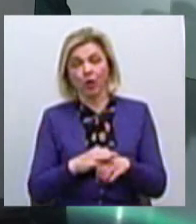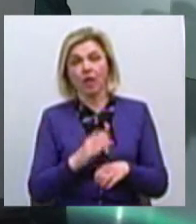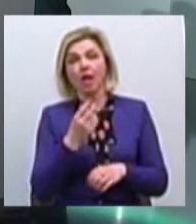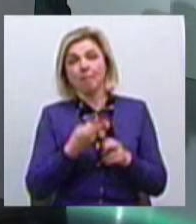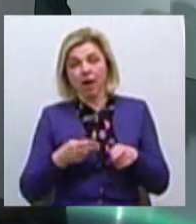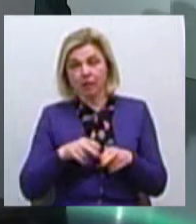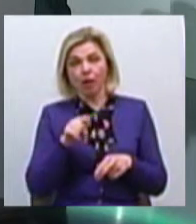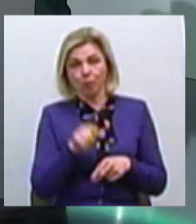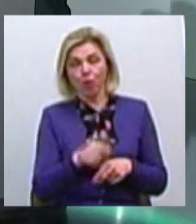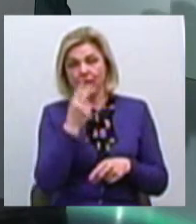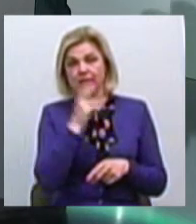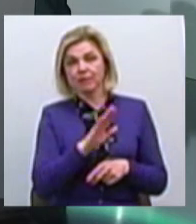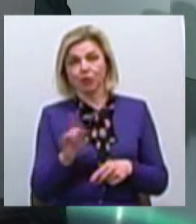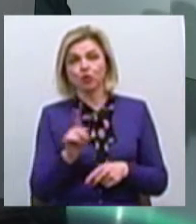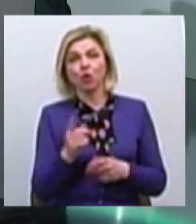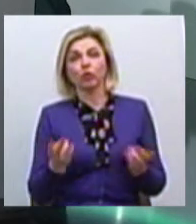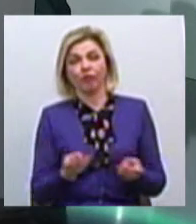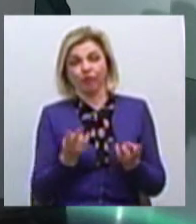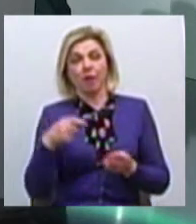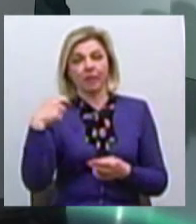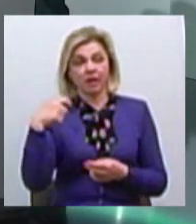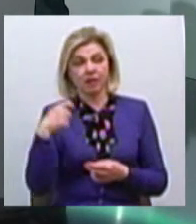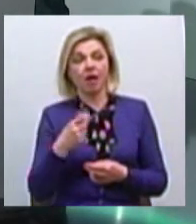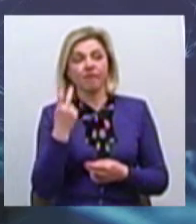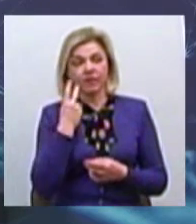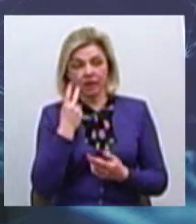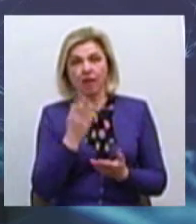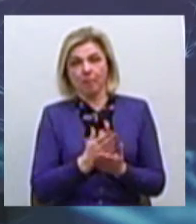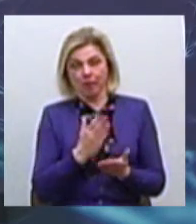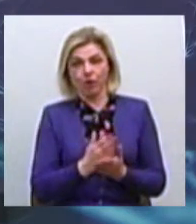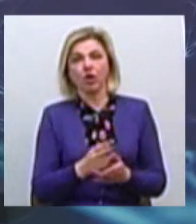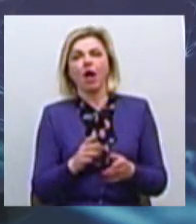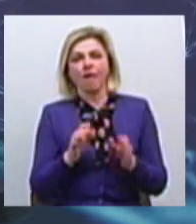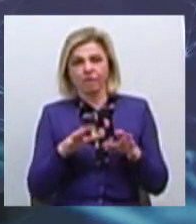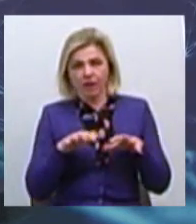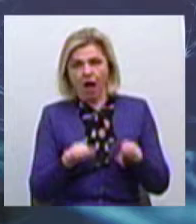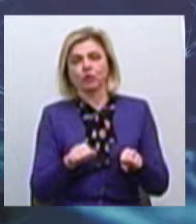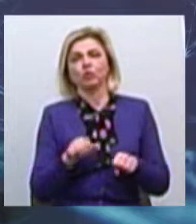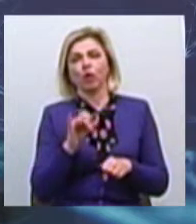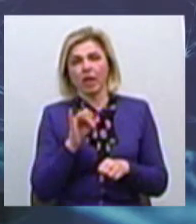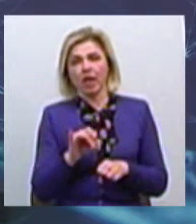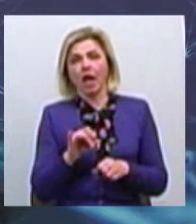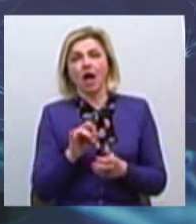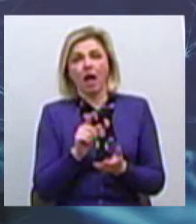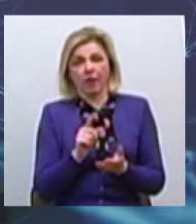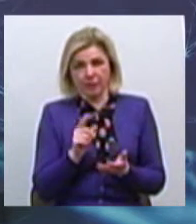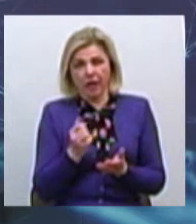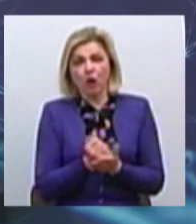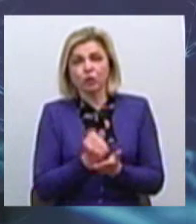на те, що діючий президент завжди облічений определеною властю, адмінресурсом, силовиками і так далі,